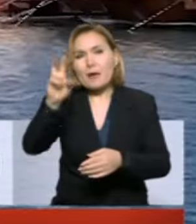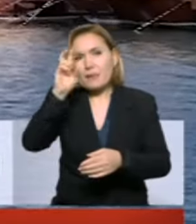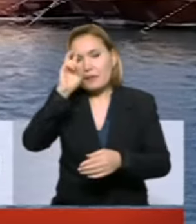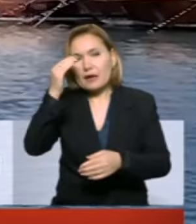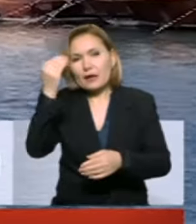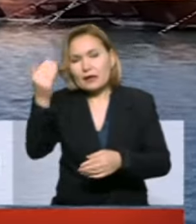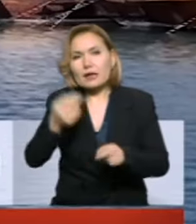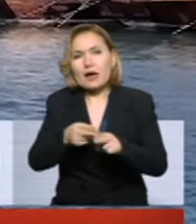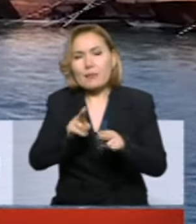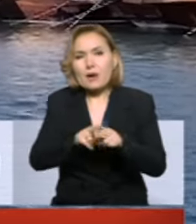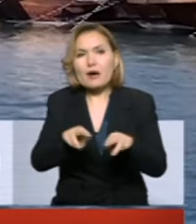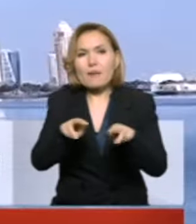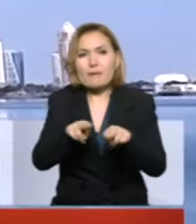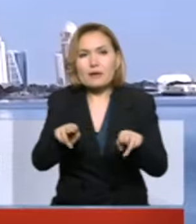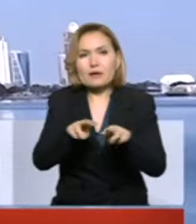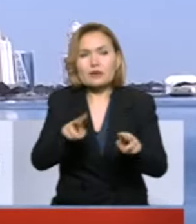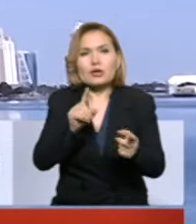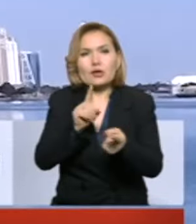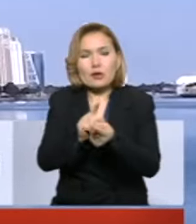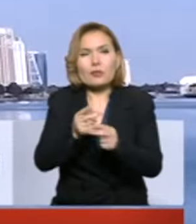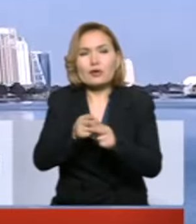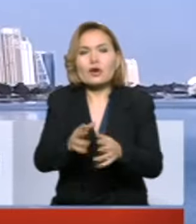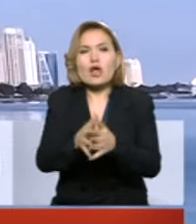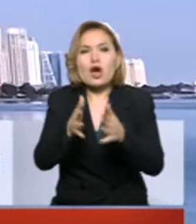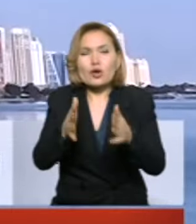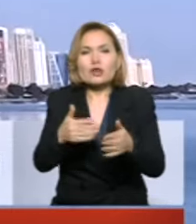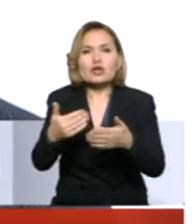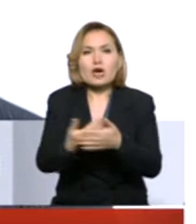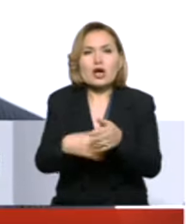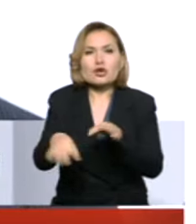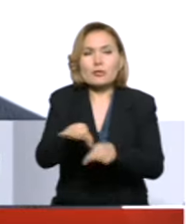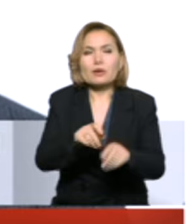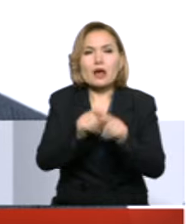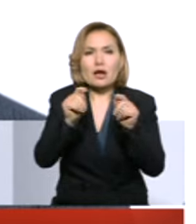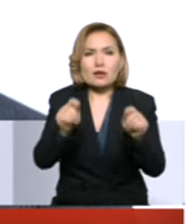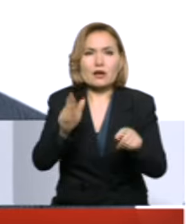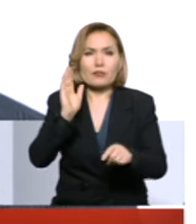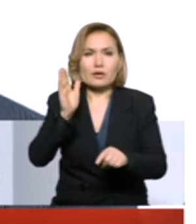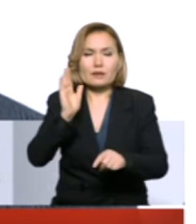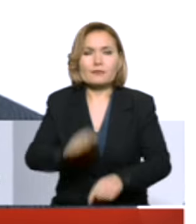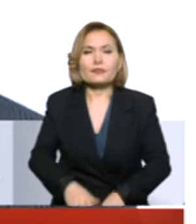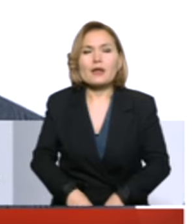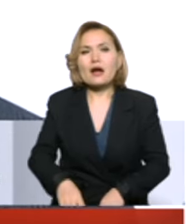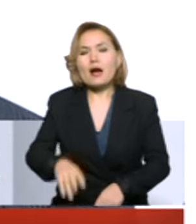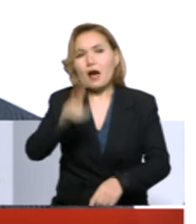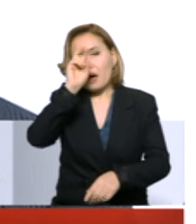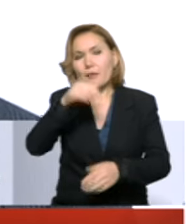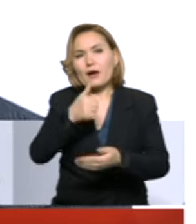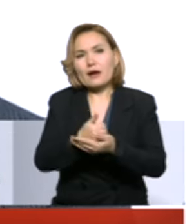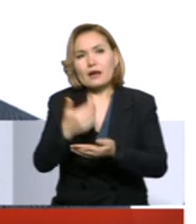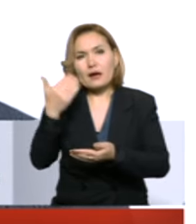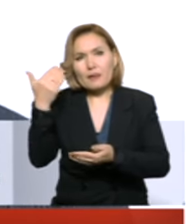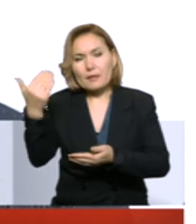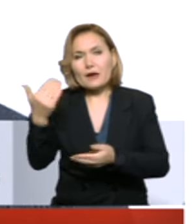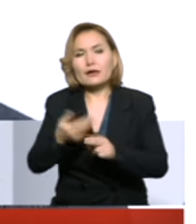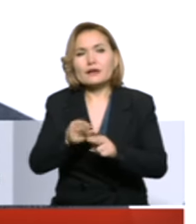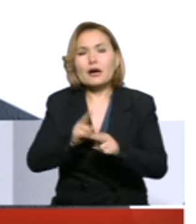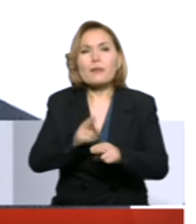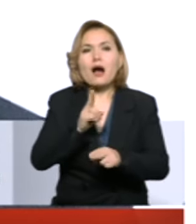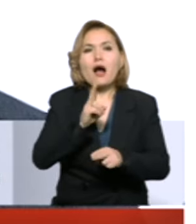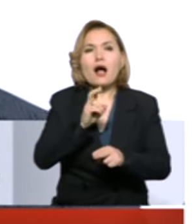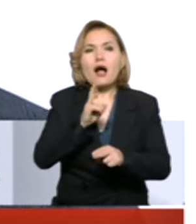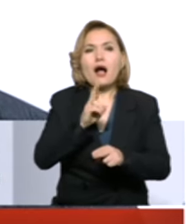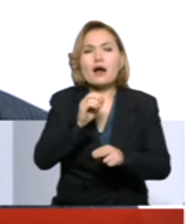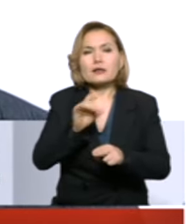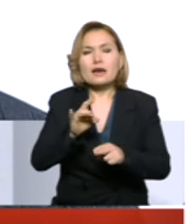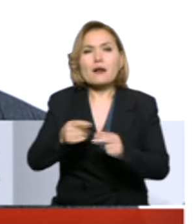кезінде жаңа инвестициялық жобаларға мән беріледі дейді сарапшылар. Мемлекет басшысы Қатардың ірі бизнесмендерімен кездеседі.